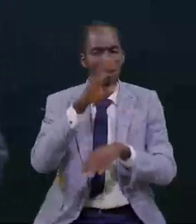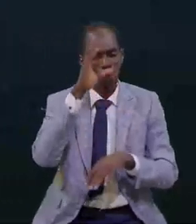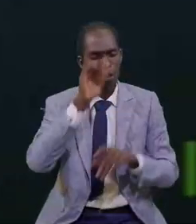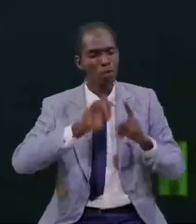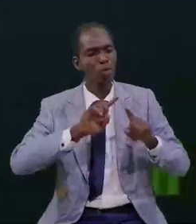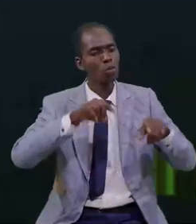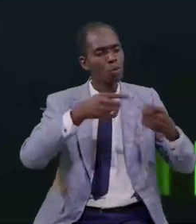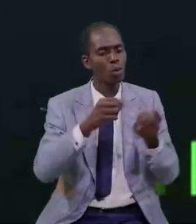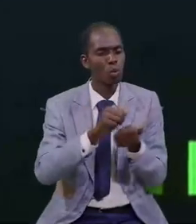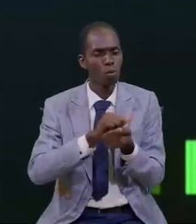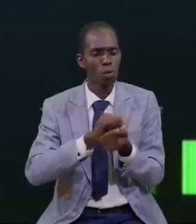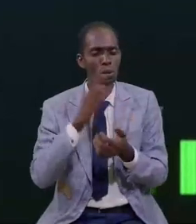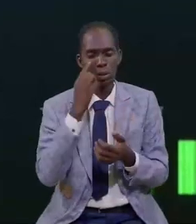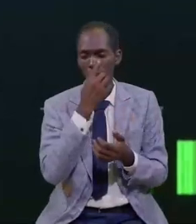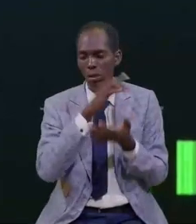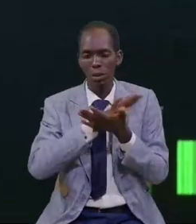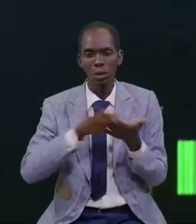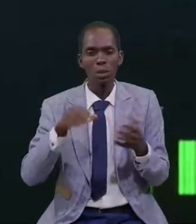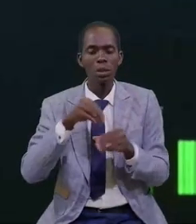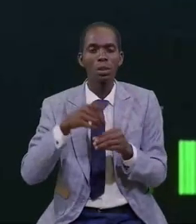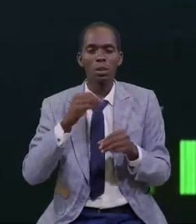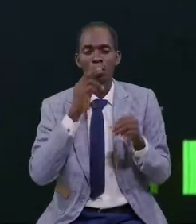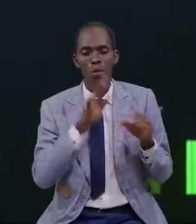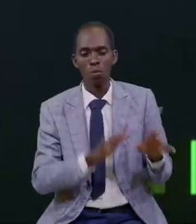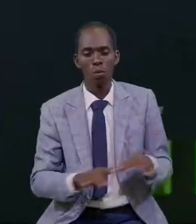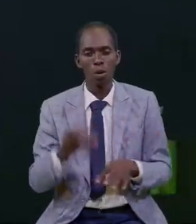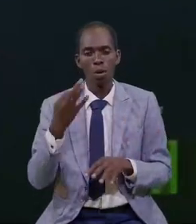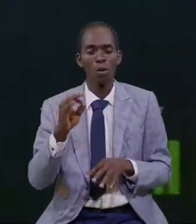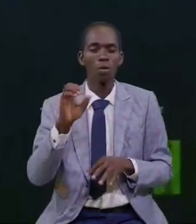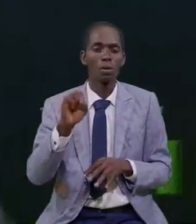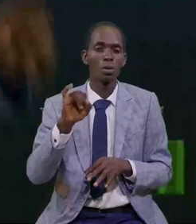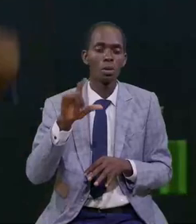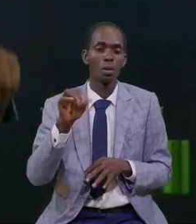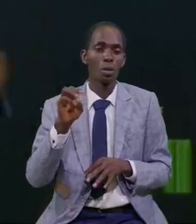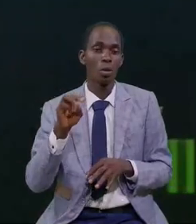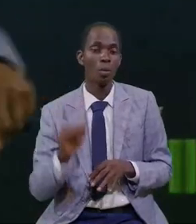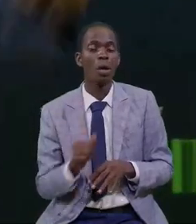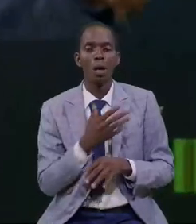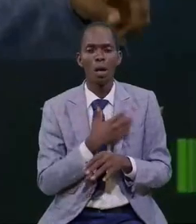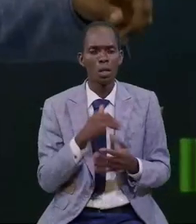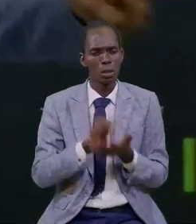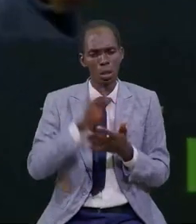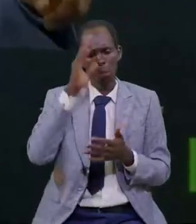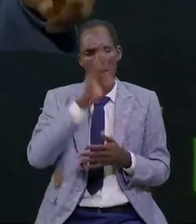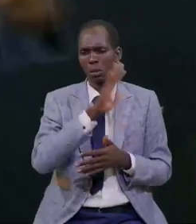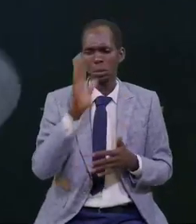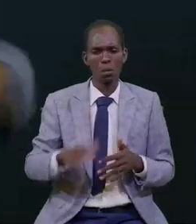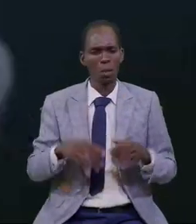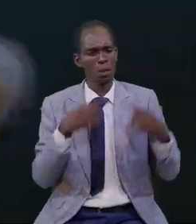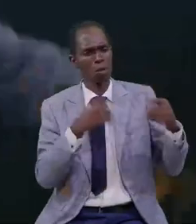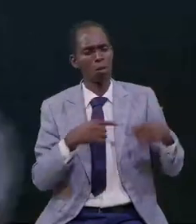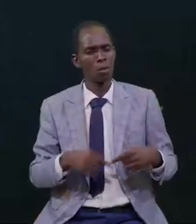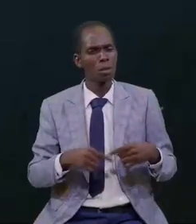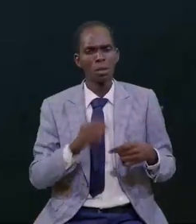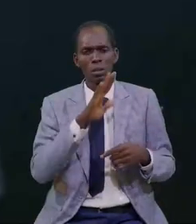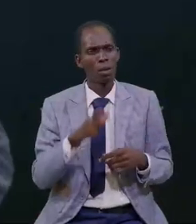Lou et tu reviendras avec la vue l'homme n'a pas argumenté tu l'as fait pour les autres comme ça